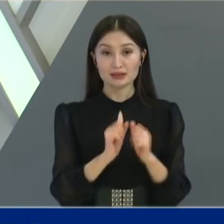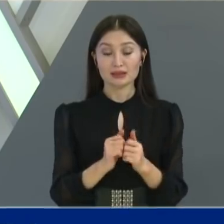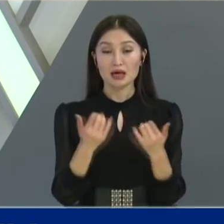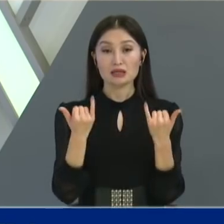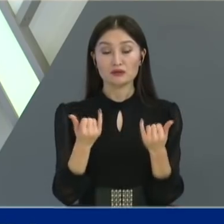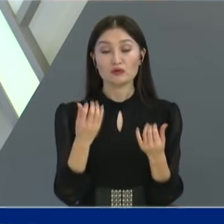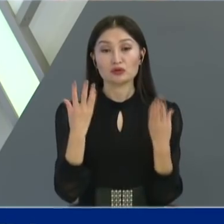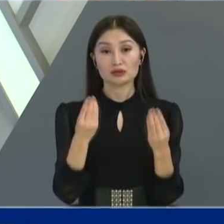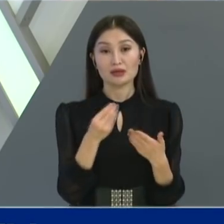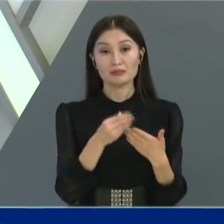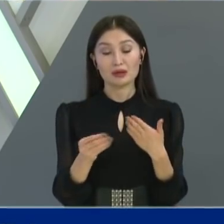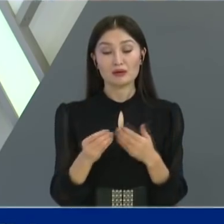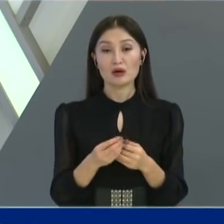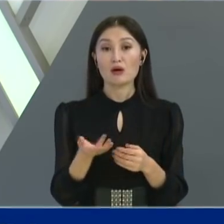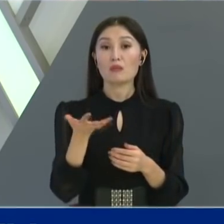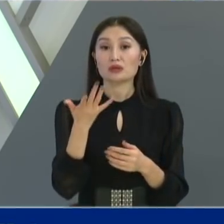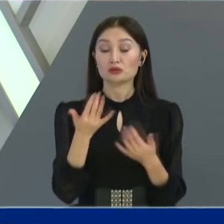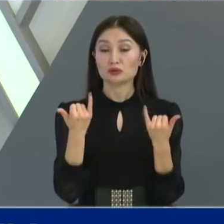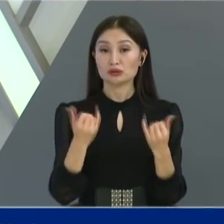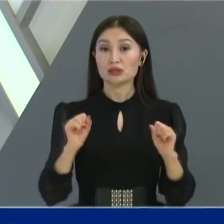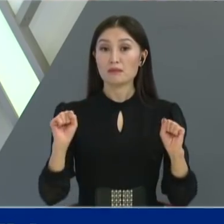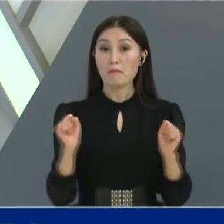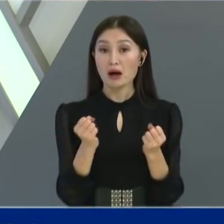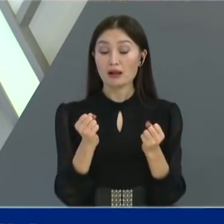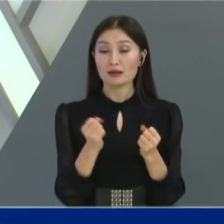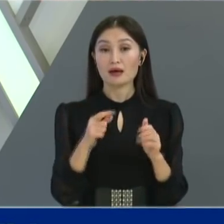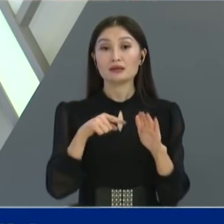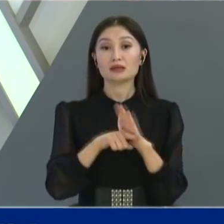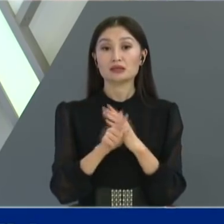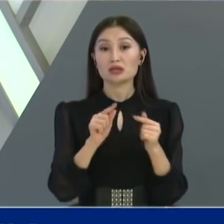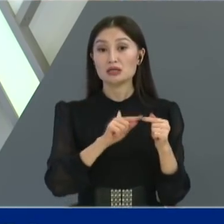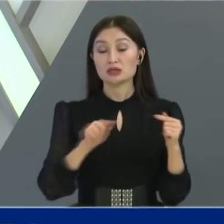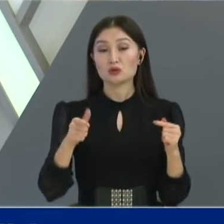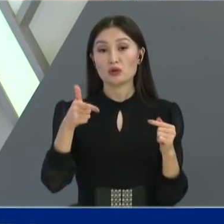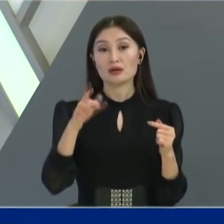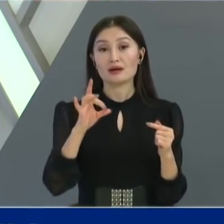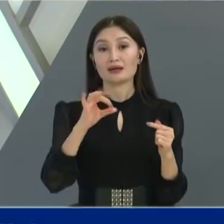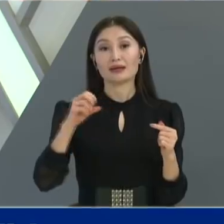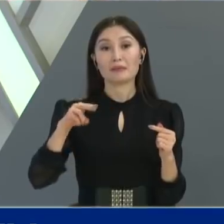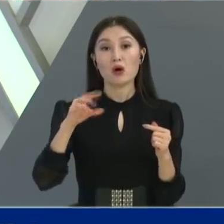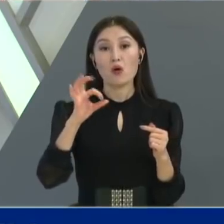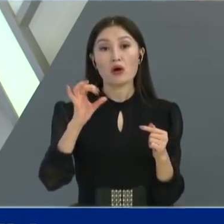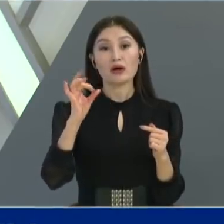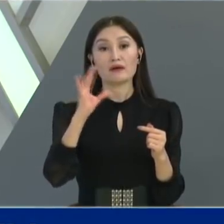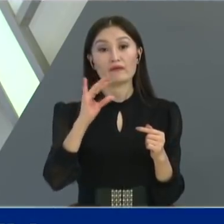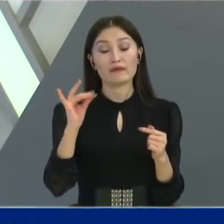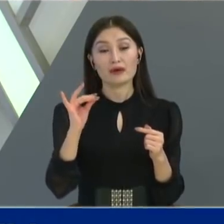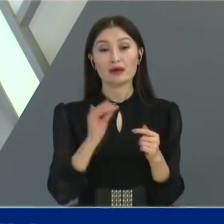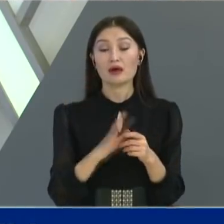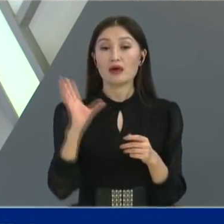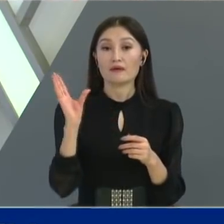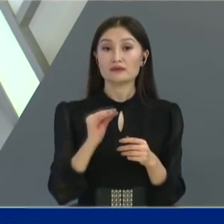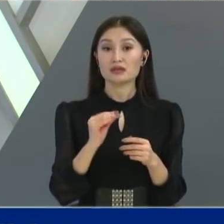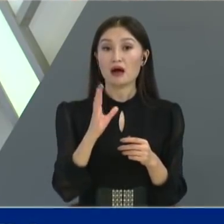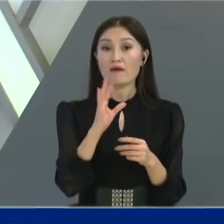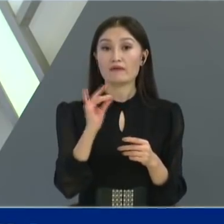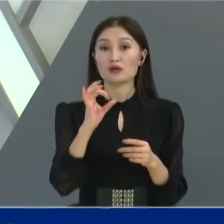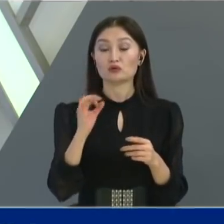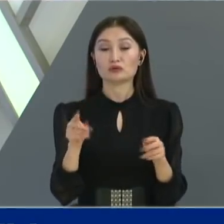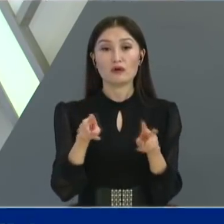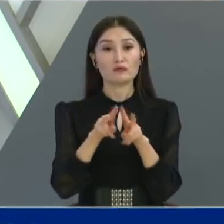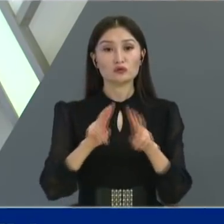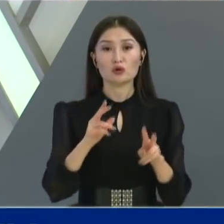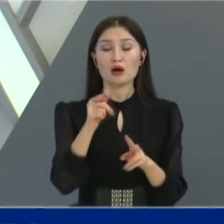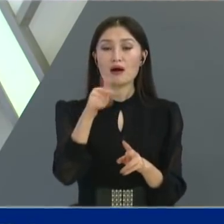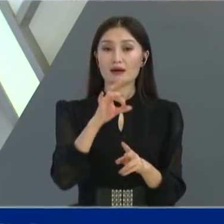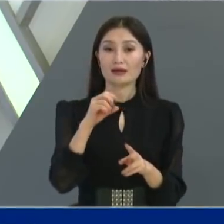день приобретаются. Поскольку сейчас похолодало, начинается сезонный грипп и ОРВИ. Симптоматика всех вирусов схожая, будь то